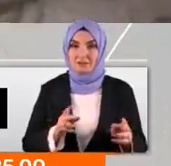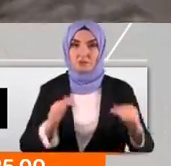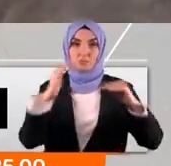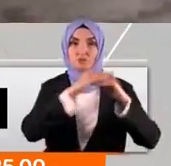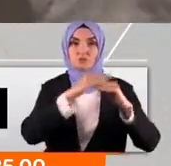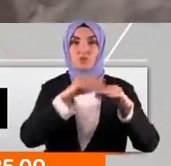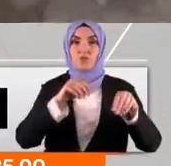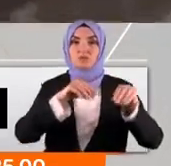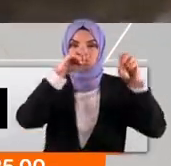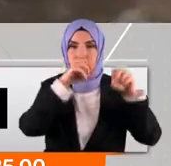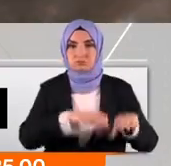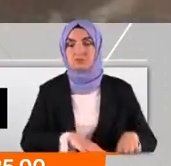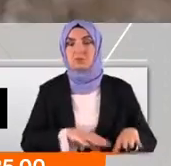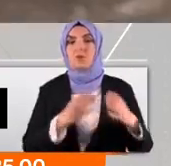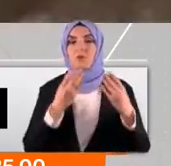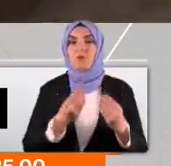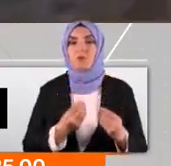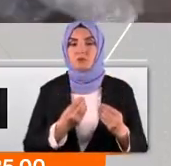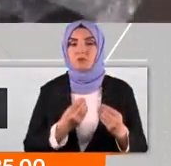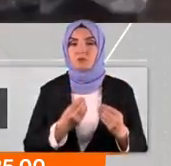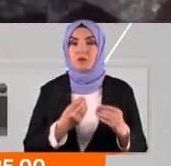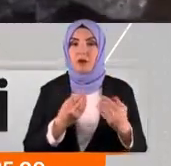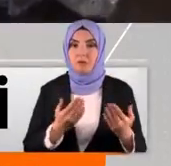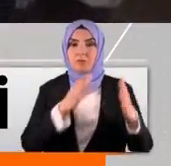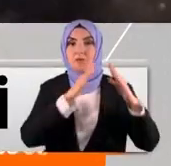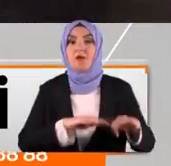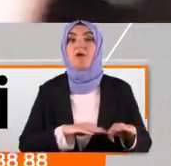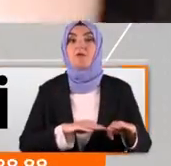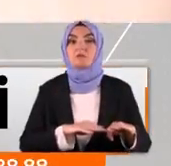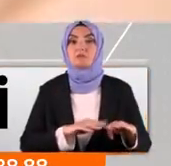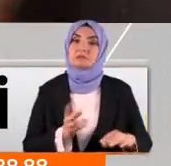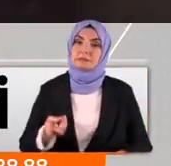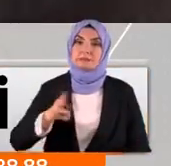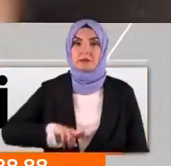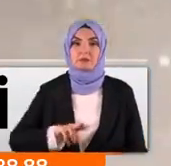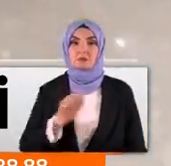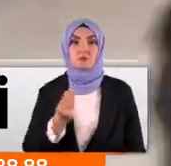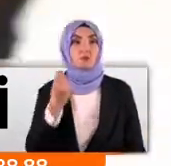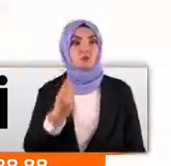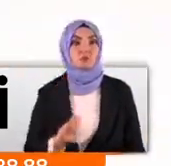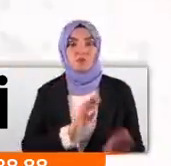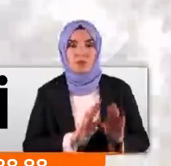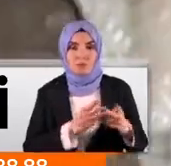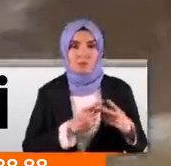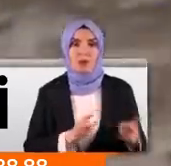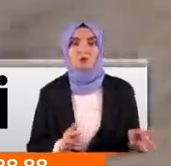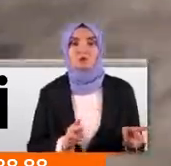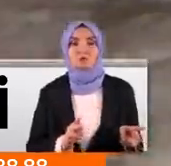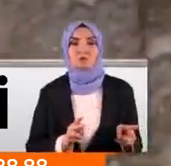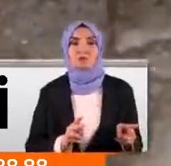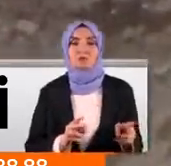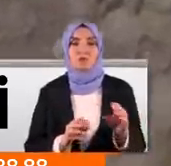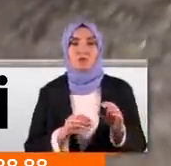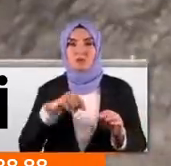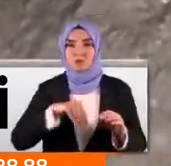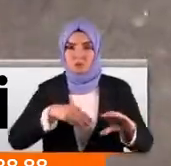bocalanması lazım normalde. Çökmesi lazım. Evet, çökmesi lazım ama çökmemiş, tam tersi çok güzel bir şekilde açmışlar. Tünelin ucu nereye çıkıyor belli değil.